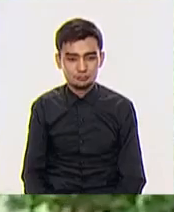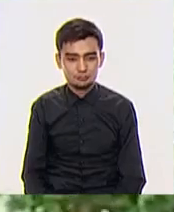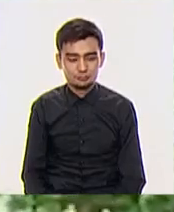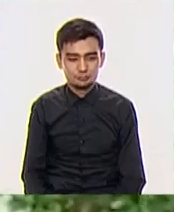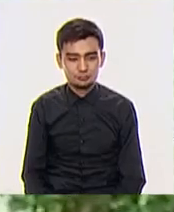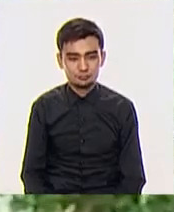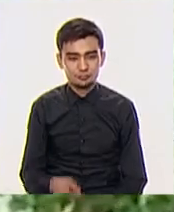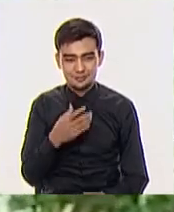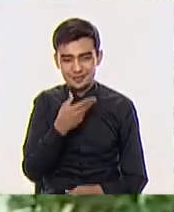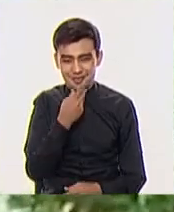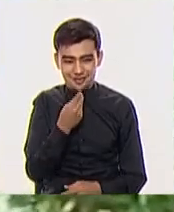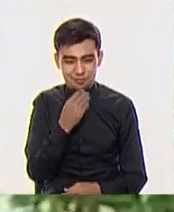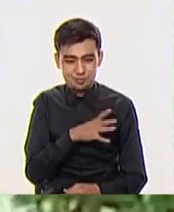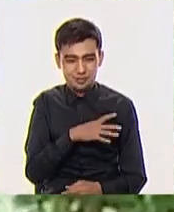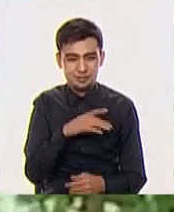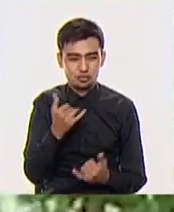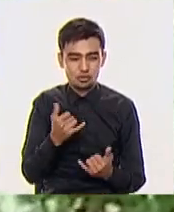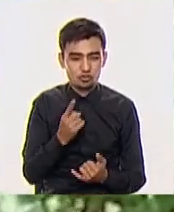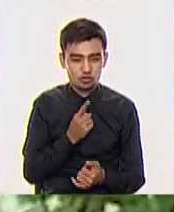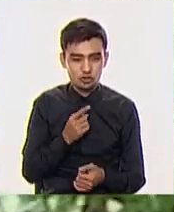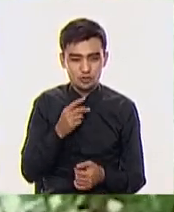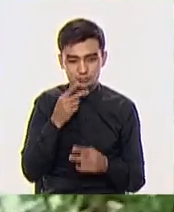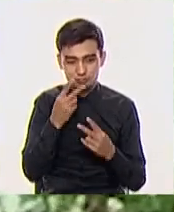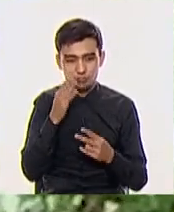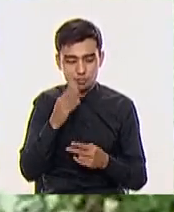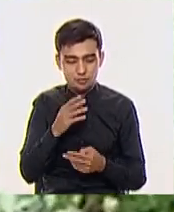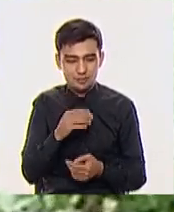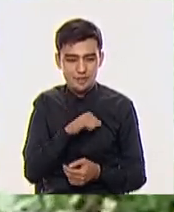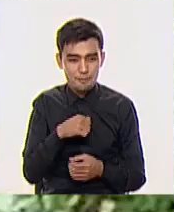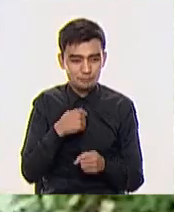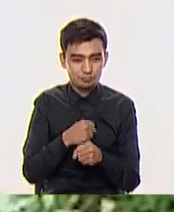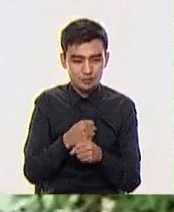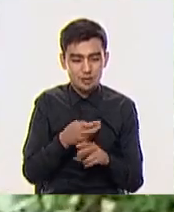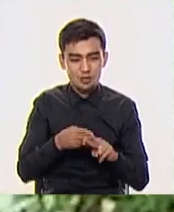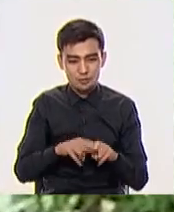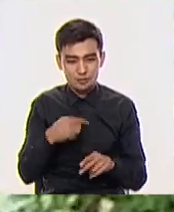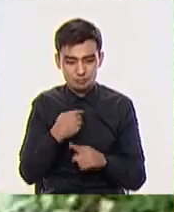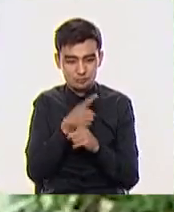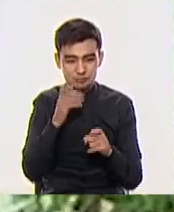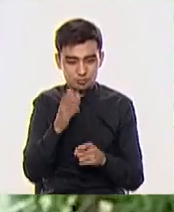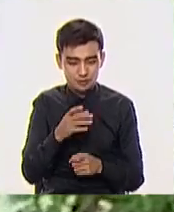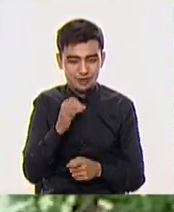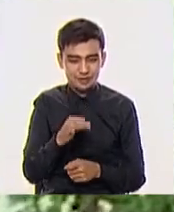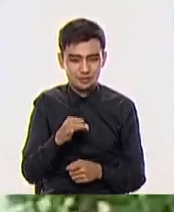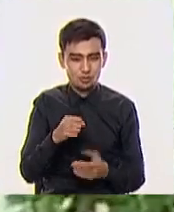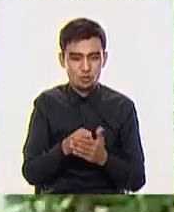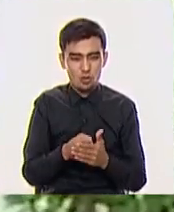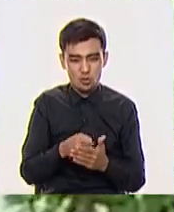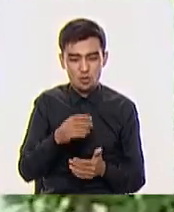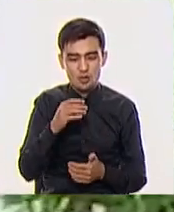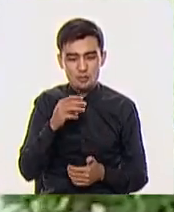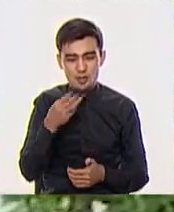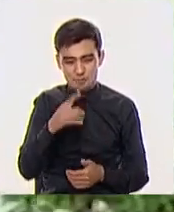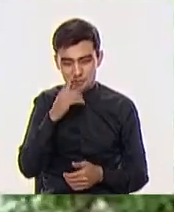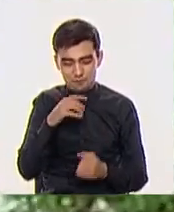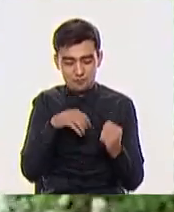Наиболее удачные эскизы мы выставили на всеобщее обозрение. Үздік деген жұмыстарды жариялап отырамыз. Байқау мамырдың аяғына дейін жалғасады.